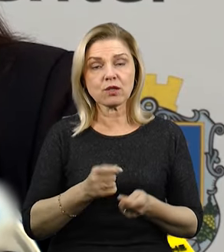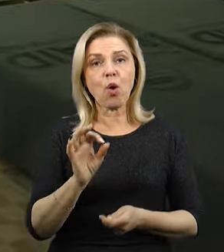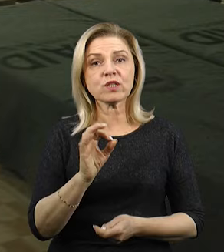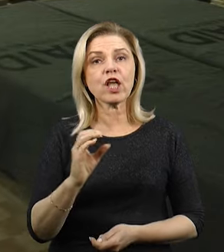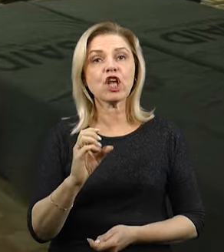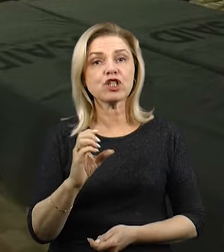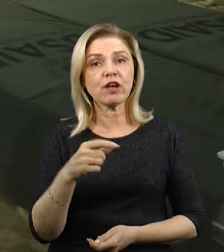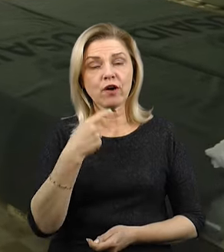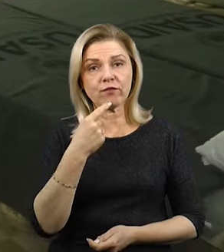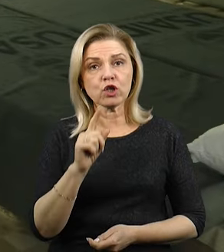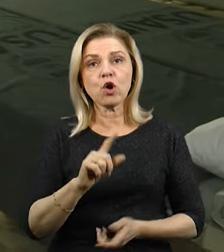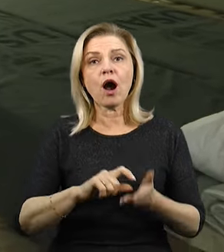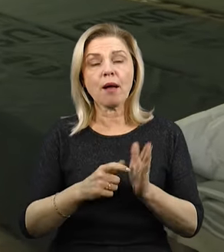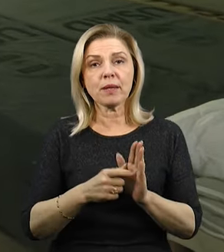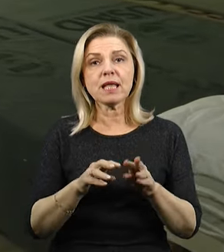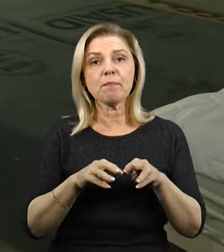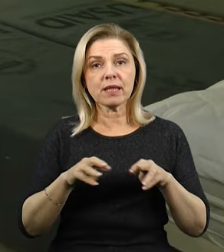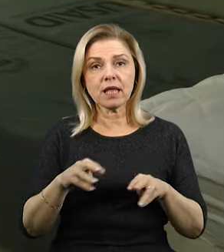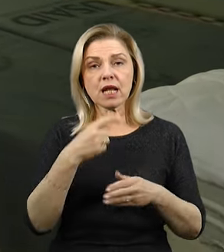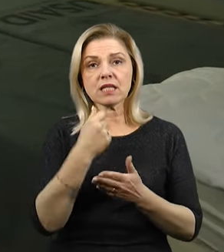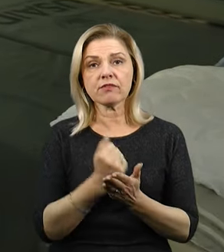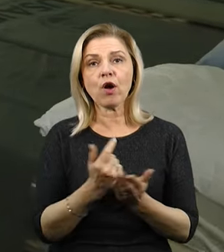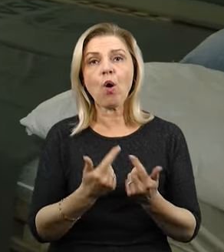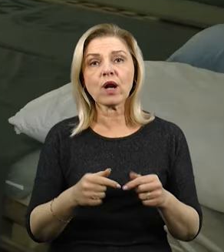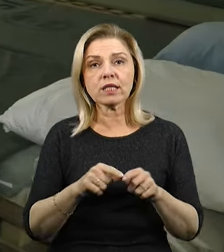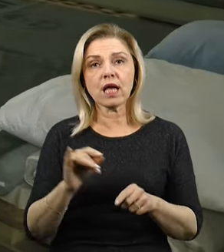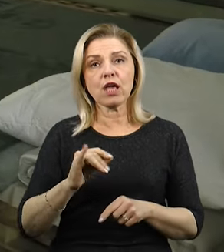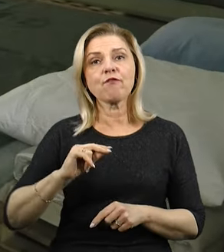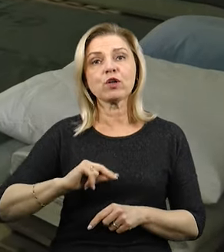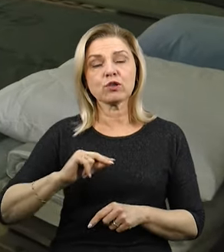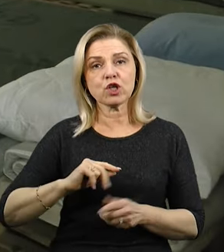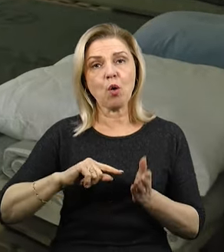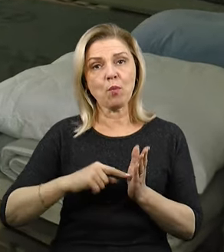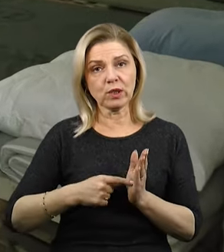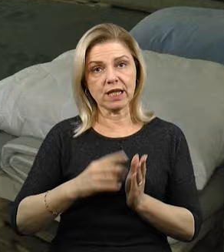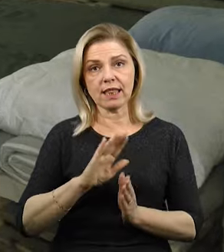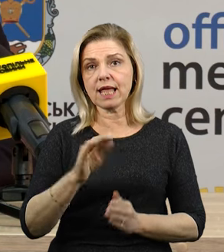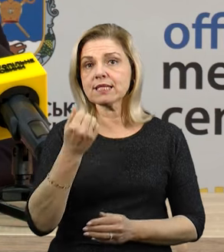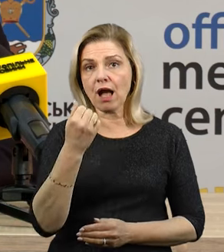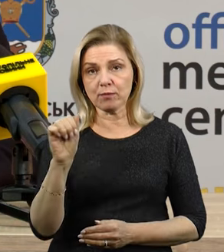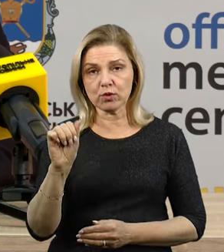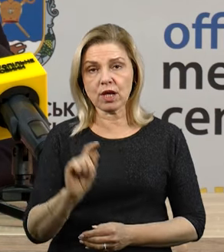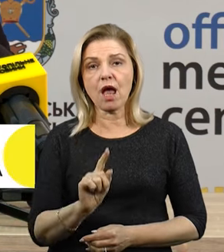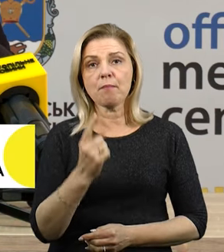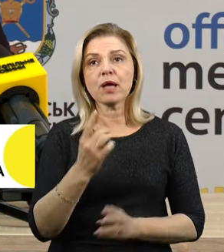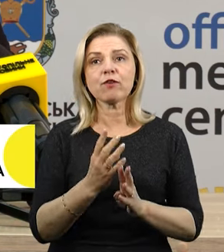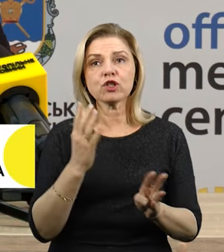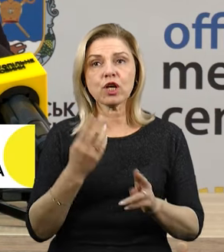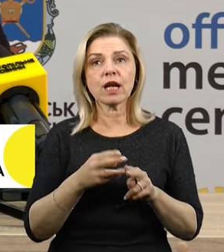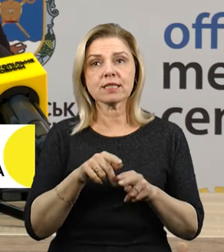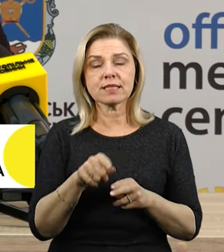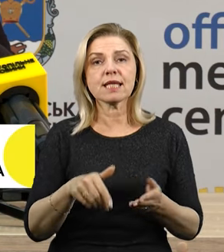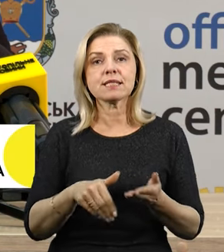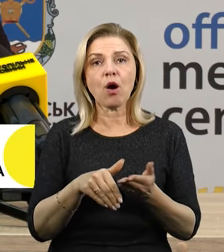говорить Кабінет Міністрів України затвердив порядок організації та функціонування пунктів незламності в першу чергу Звичайно це засоб